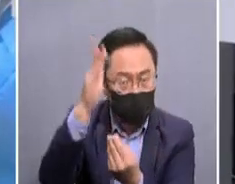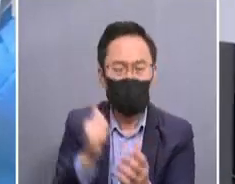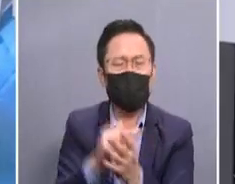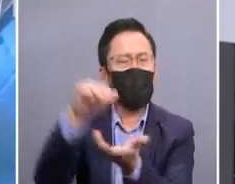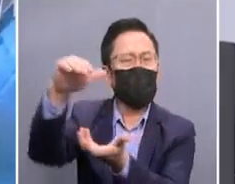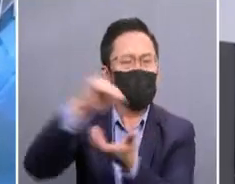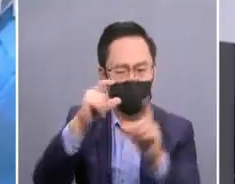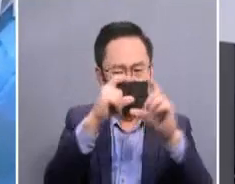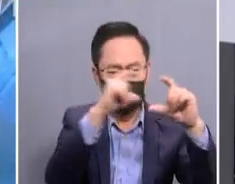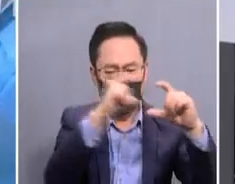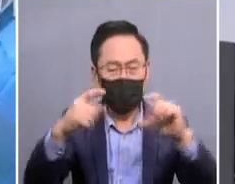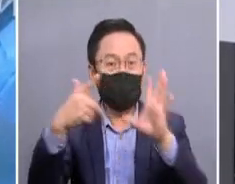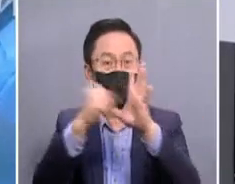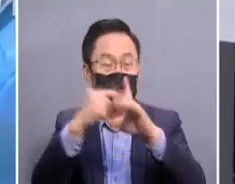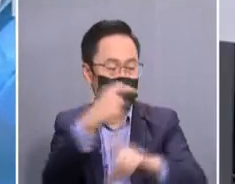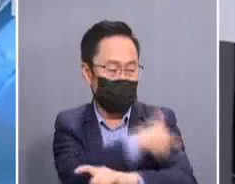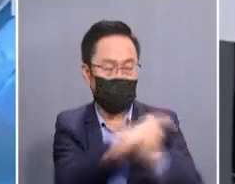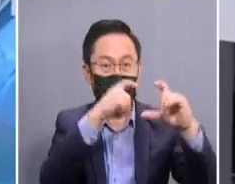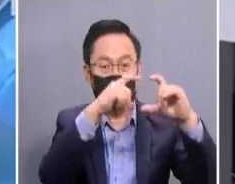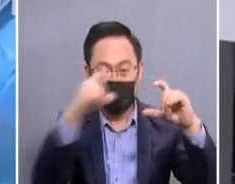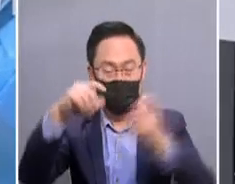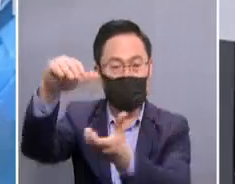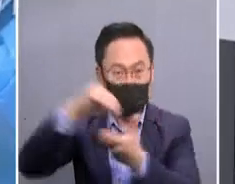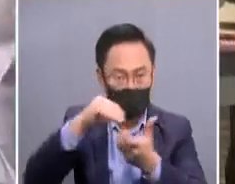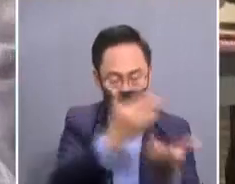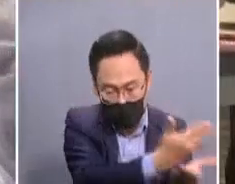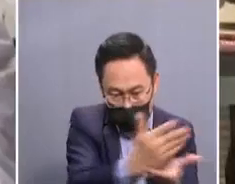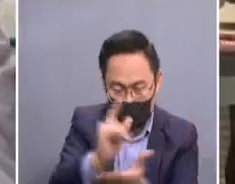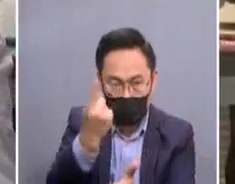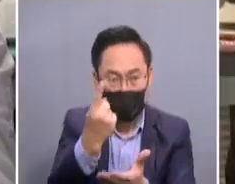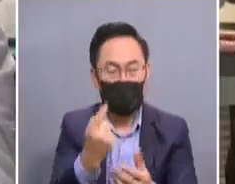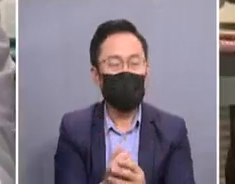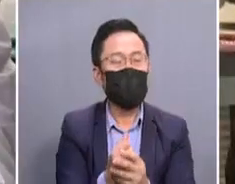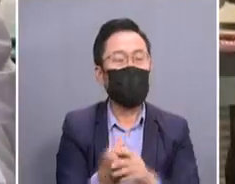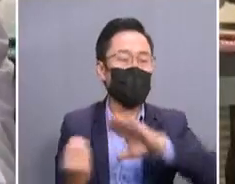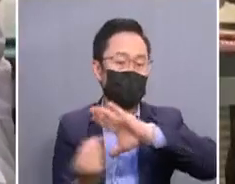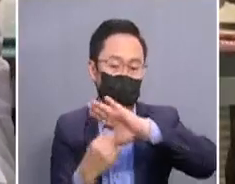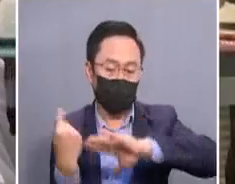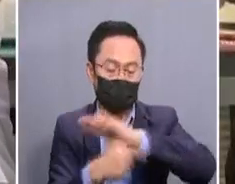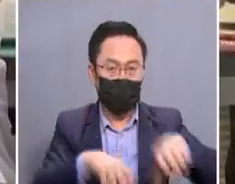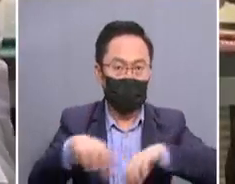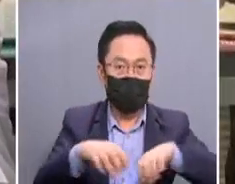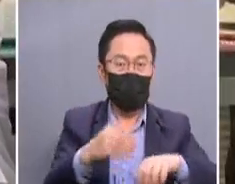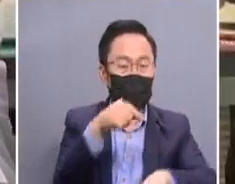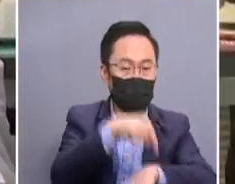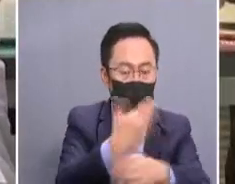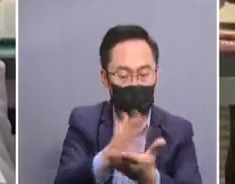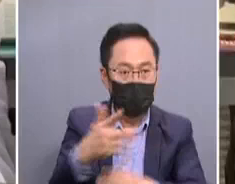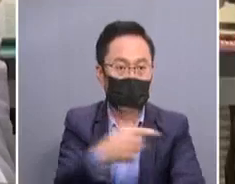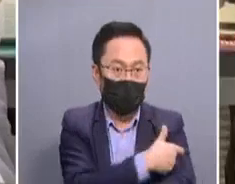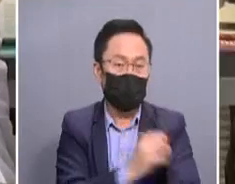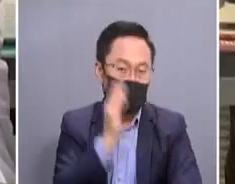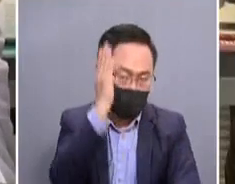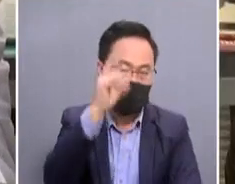คะขณะที่เรื่องของการบริหารการฉีดวัคซีนในพื้นที่กรุงเทพมหานครทางสบค.ก็จะเข้ามากำกับดูแล